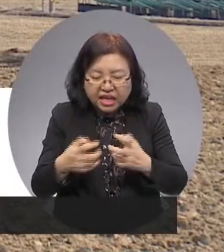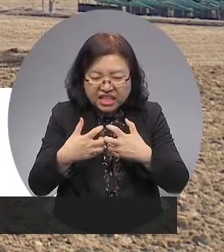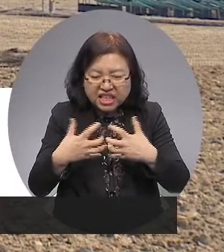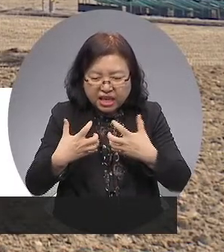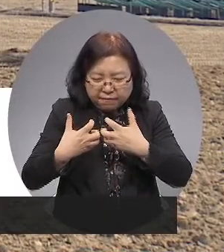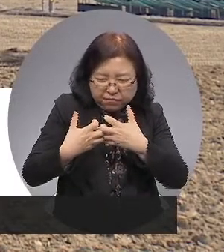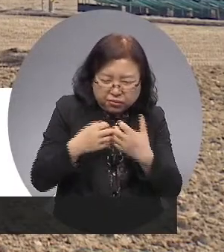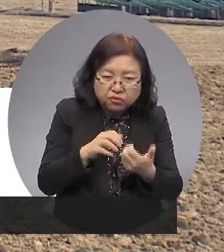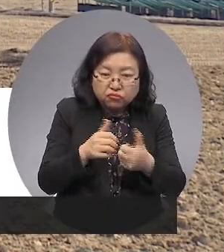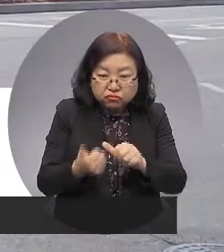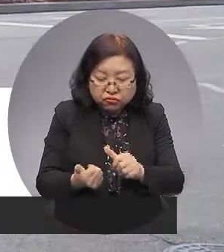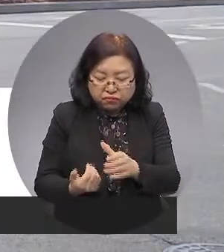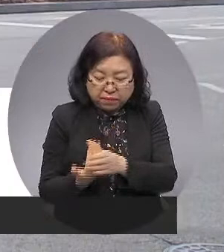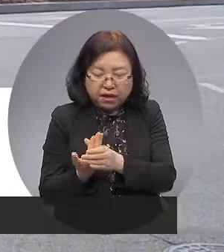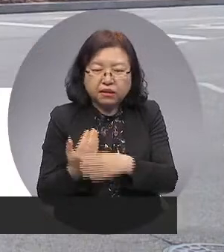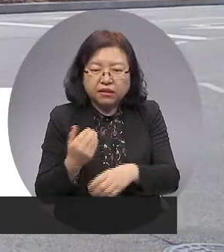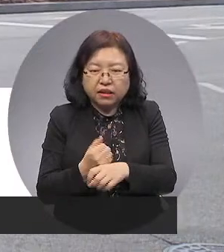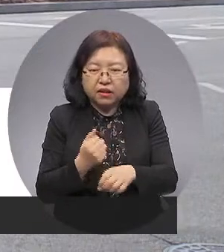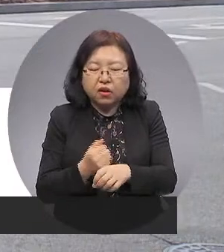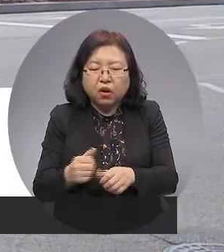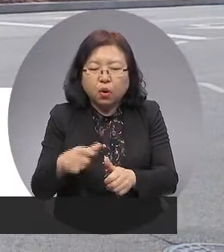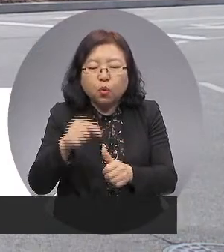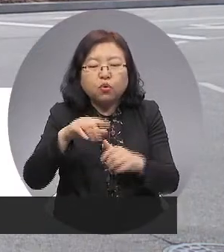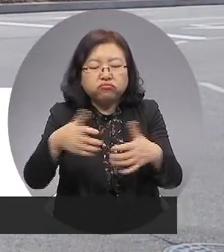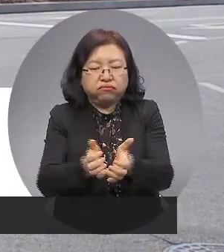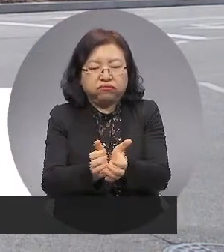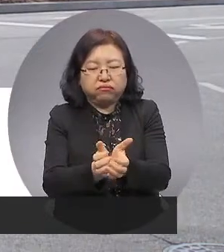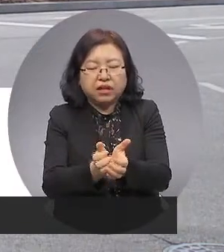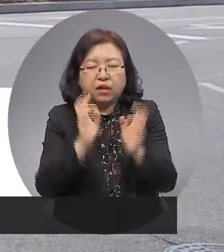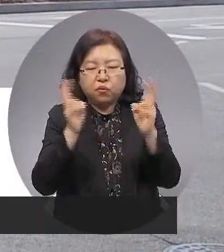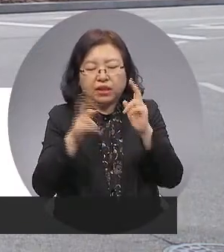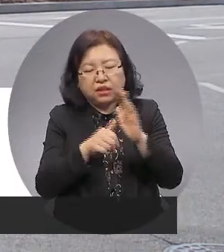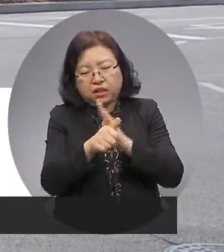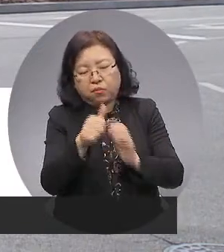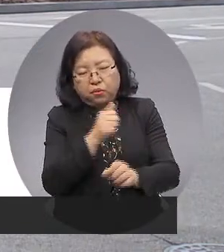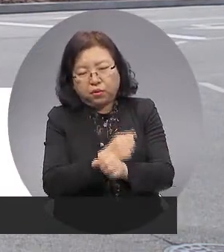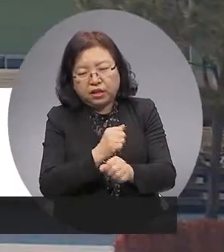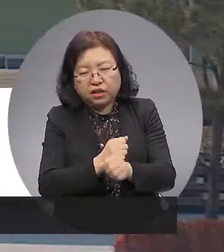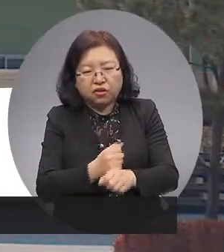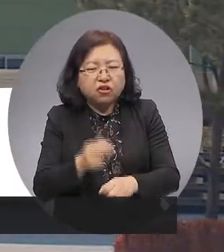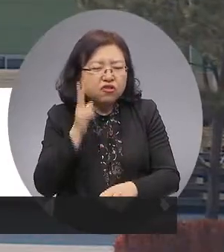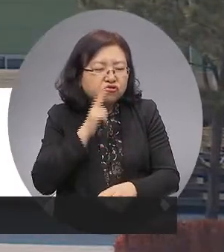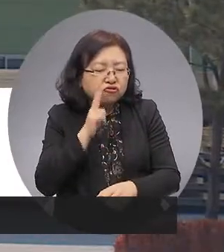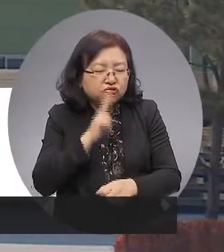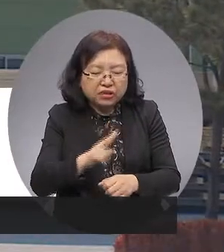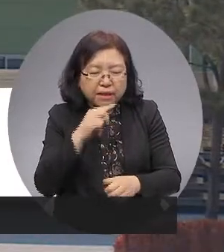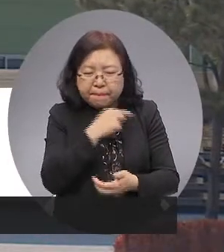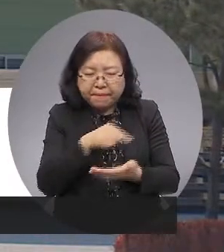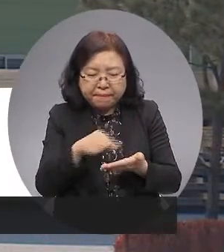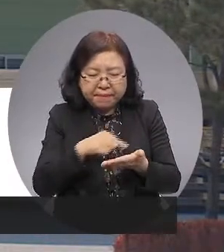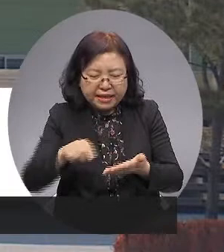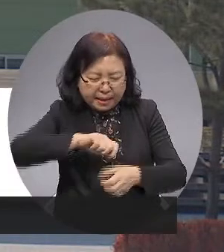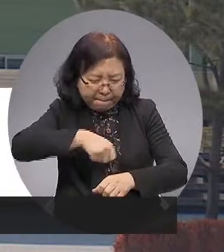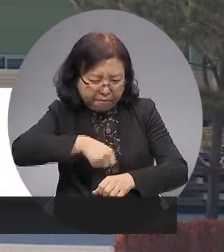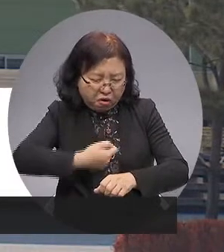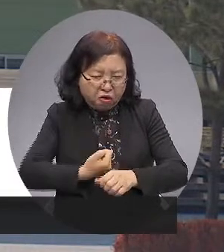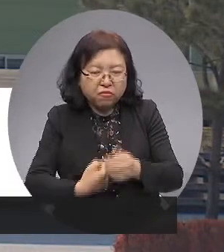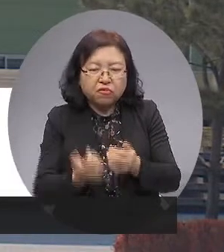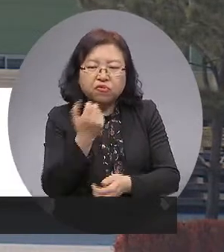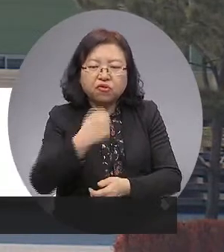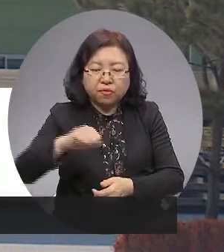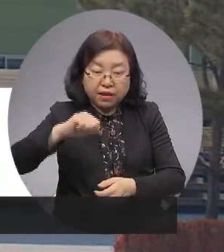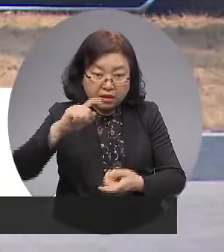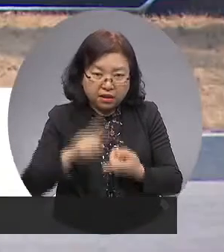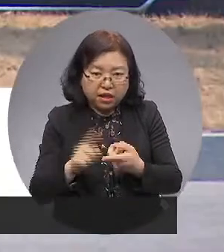관련해 고용노동부가 업체 대표를 중대재해처벌법 위반 혐의로 입건했습니다. 중대재해법 위반